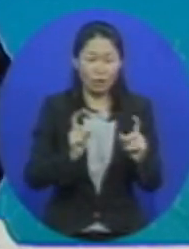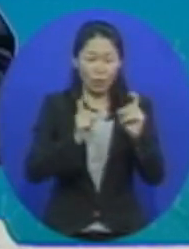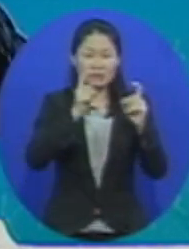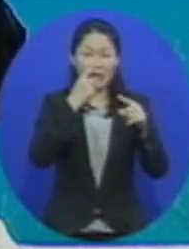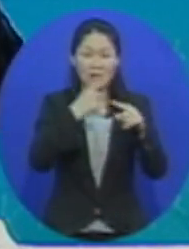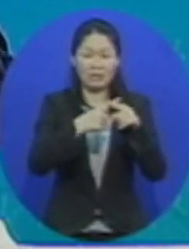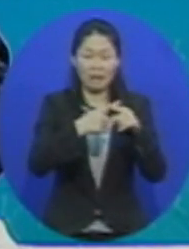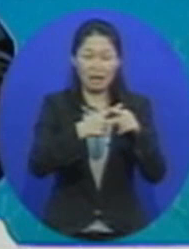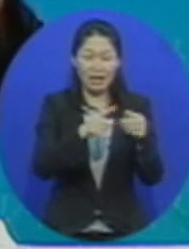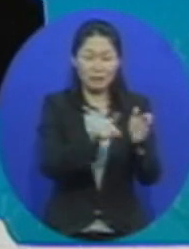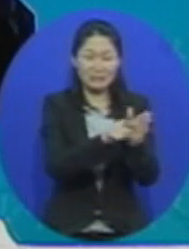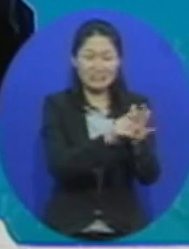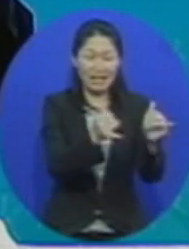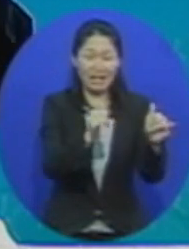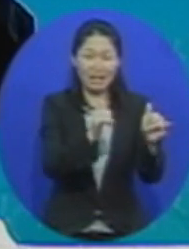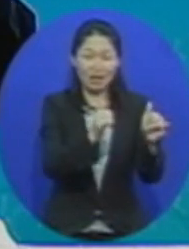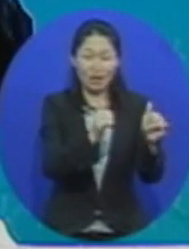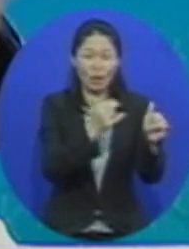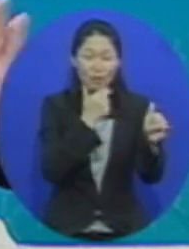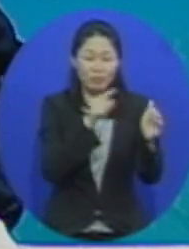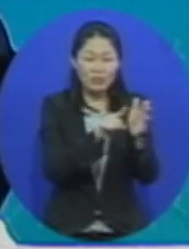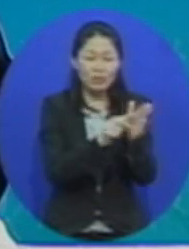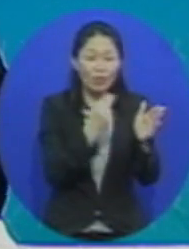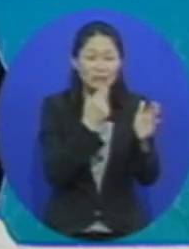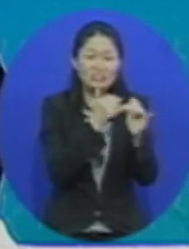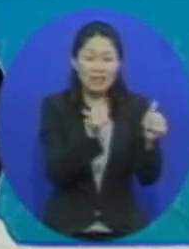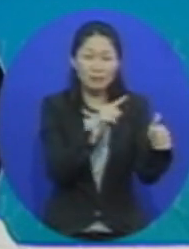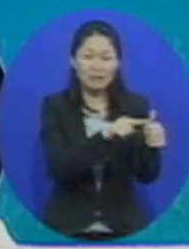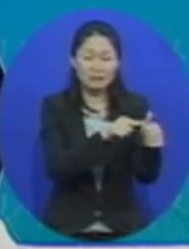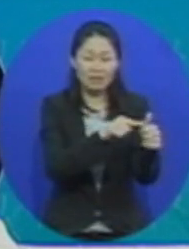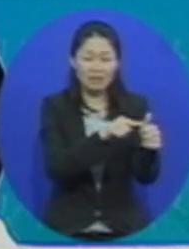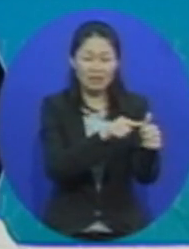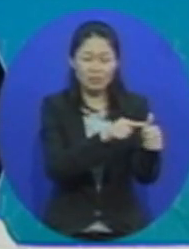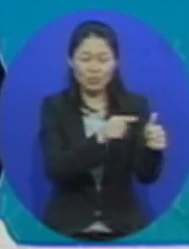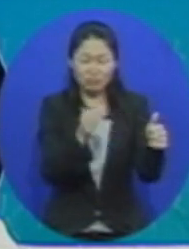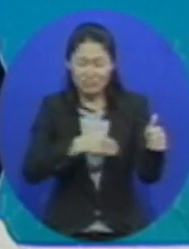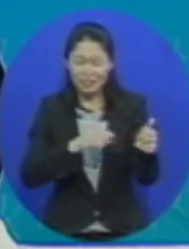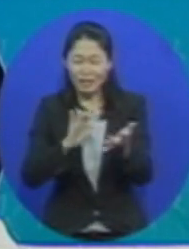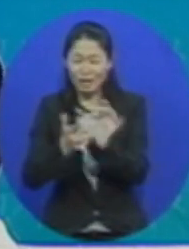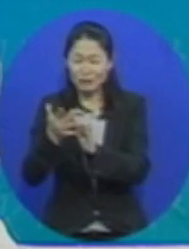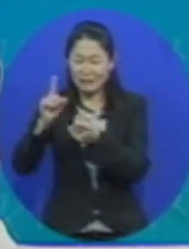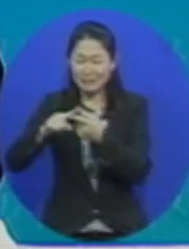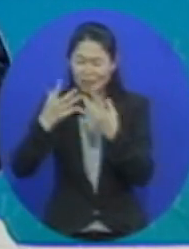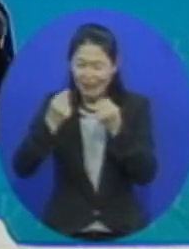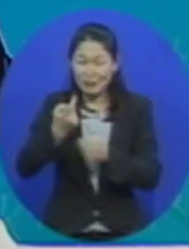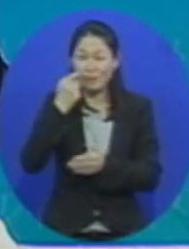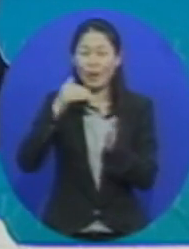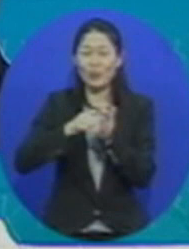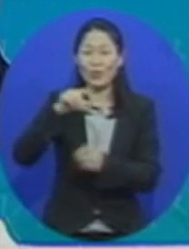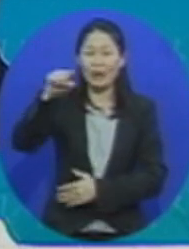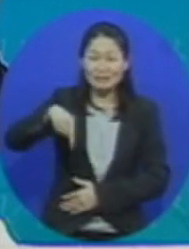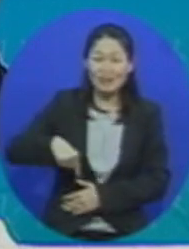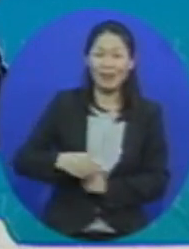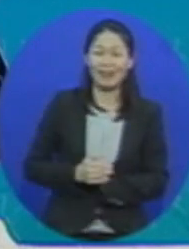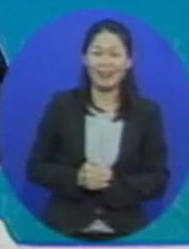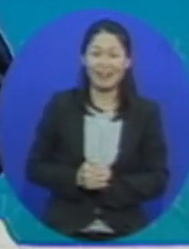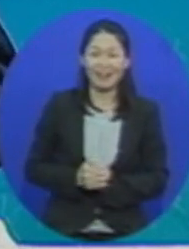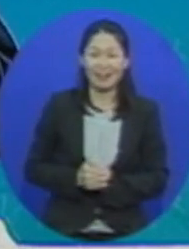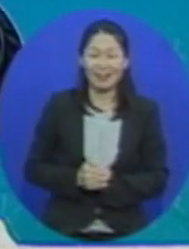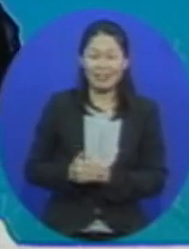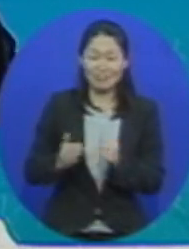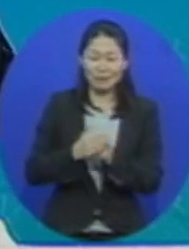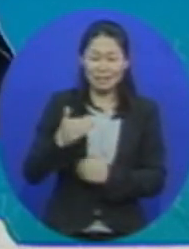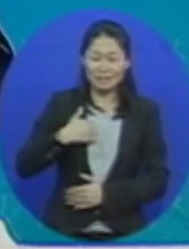불신 자에게서 예수님에 대해서 많이 배워 가지고 왔어요 70 일이 벌어졌어요 그래서